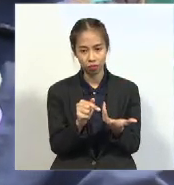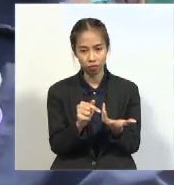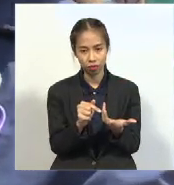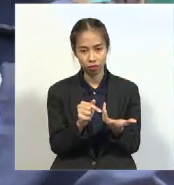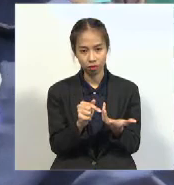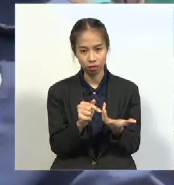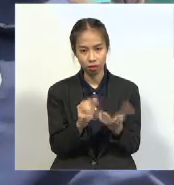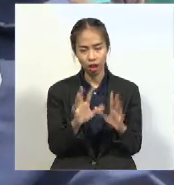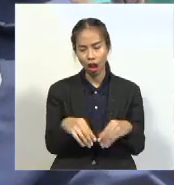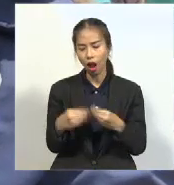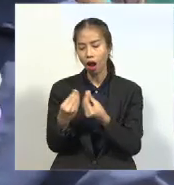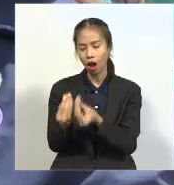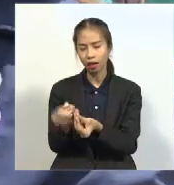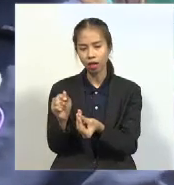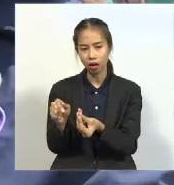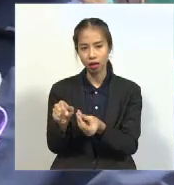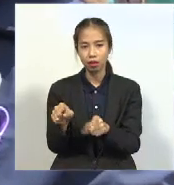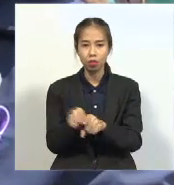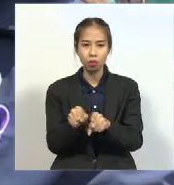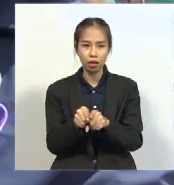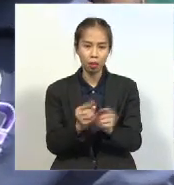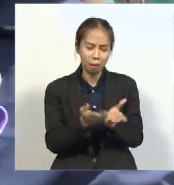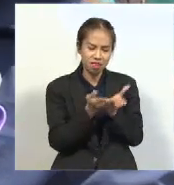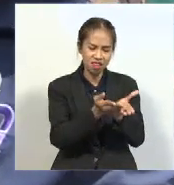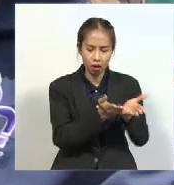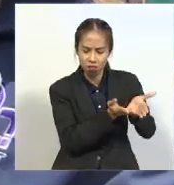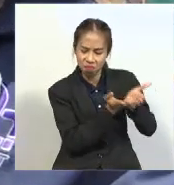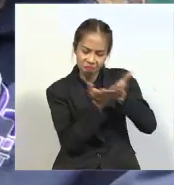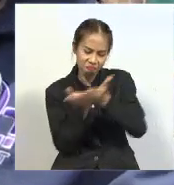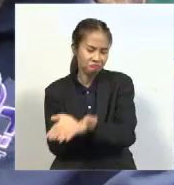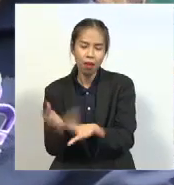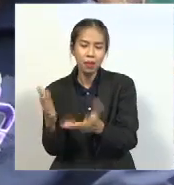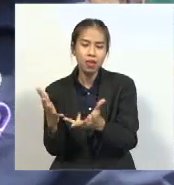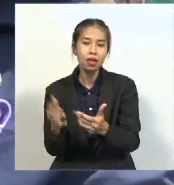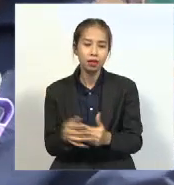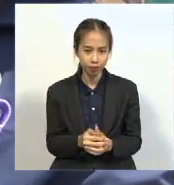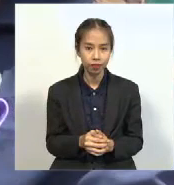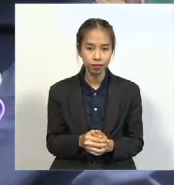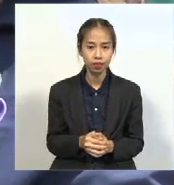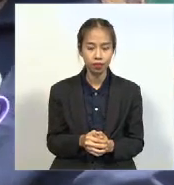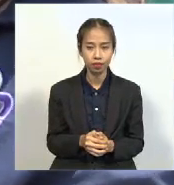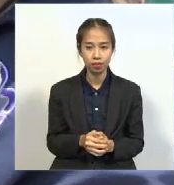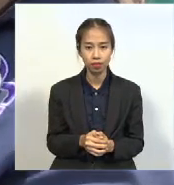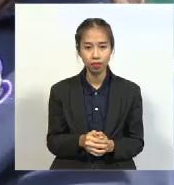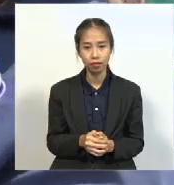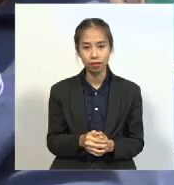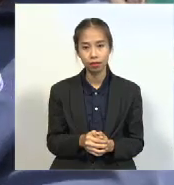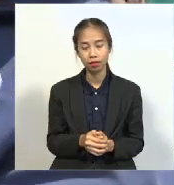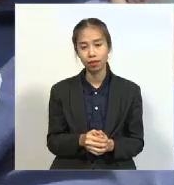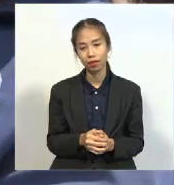จรูปอย่างนี้ครับที่จะเข้ามาถึงจุดนี้นี่เรายังขาดยานพาหนะนะครับตรงนี้ครับผม ได้ค่ะก็คือเหมือนว่าต